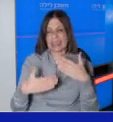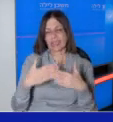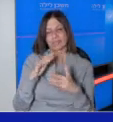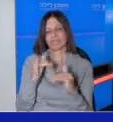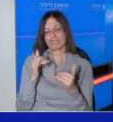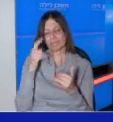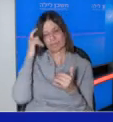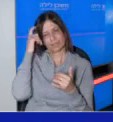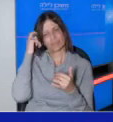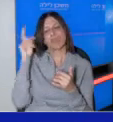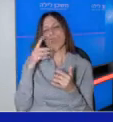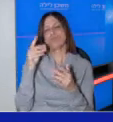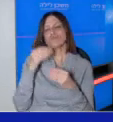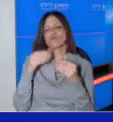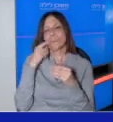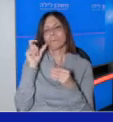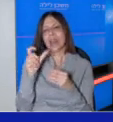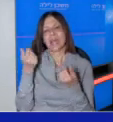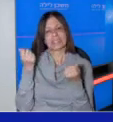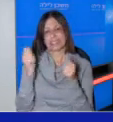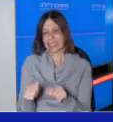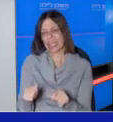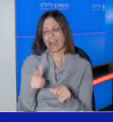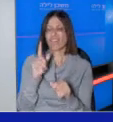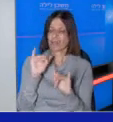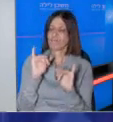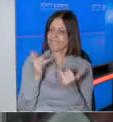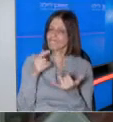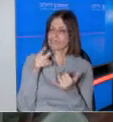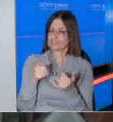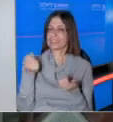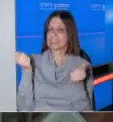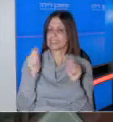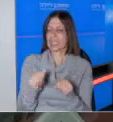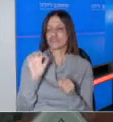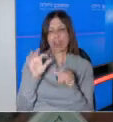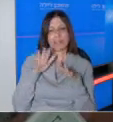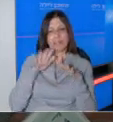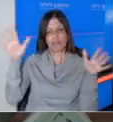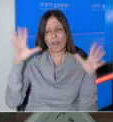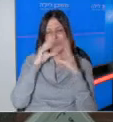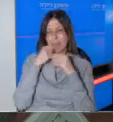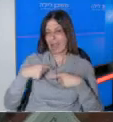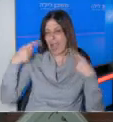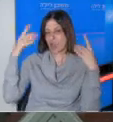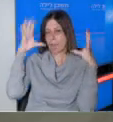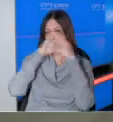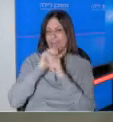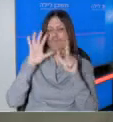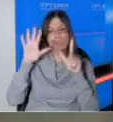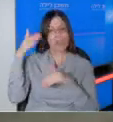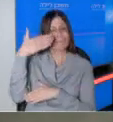הם לא משתמשים במילה סגר, אבל חד משמעית זאת סגירה של נתב"ג. אנחנו מדברים היום בערב על